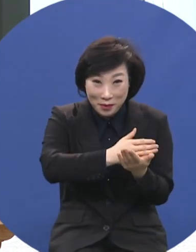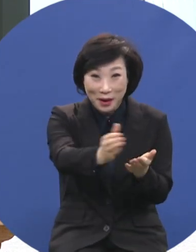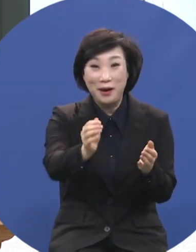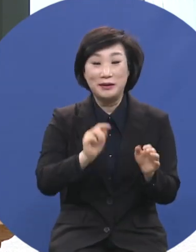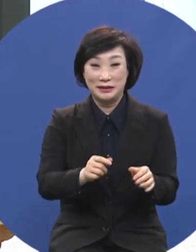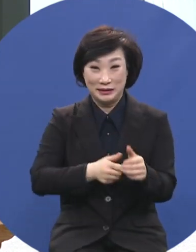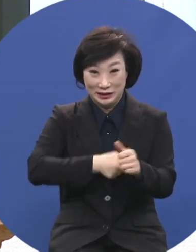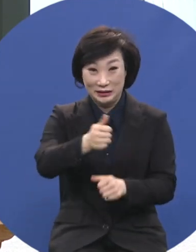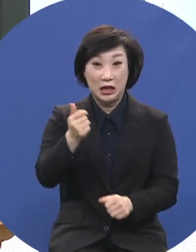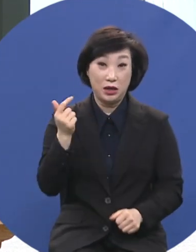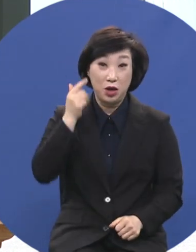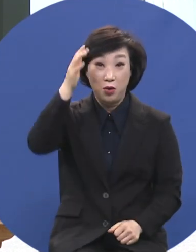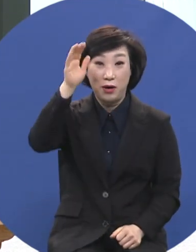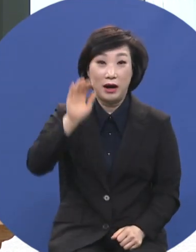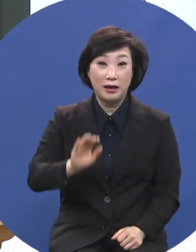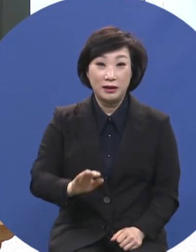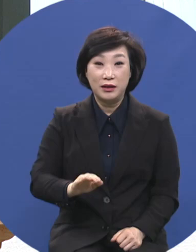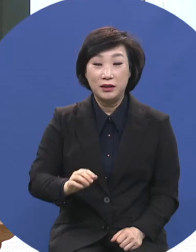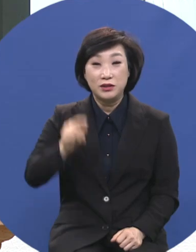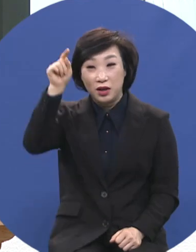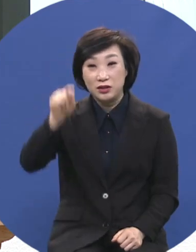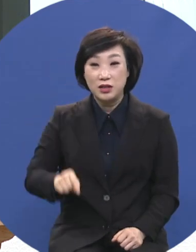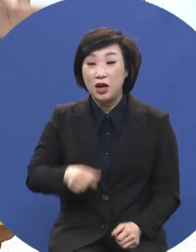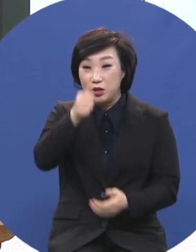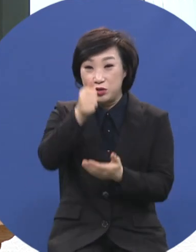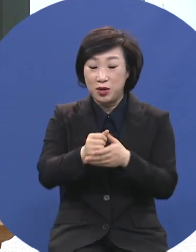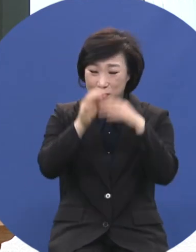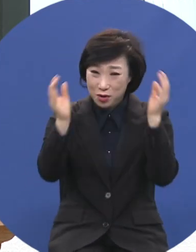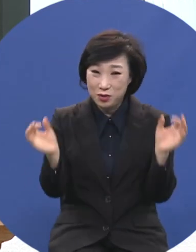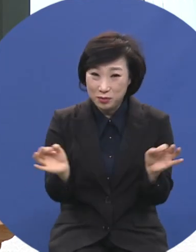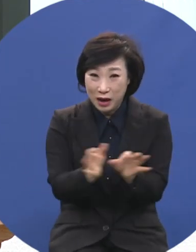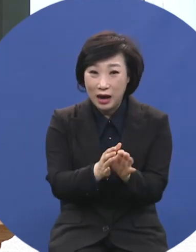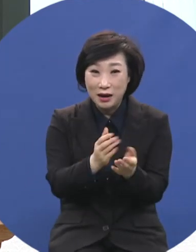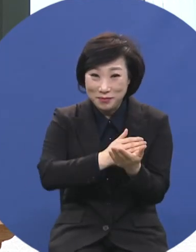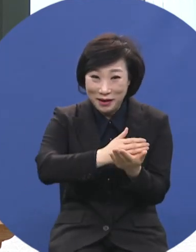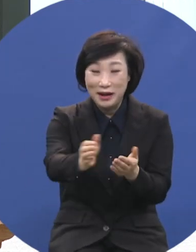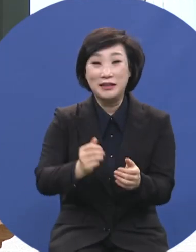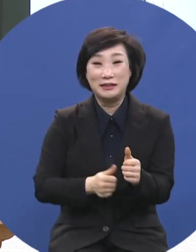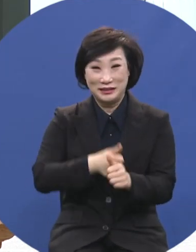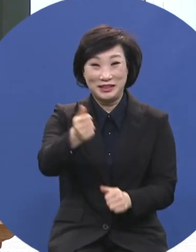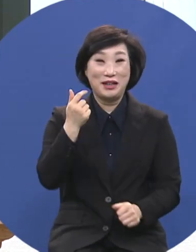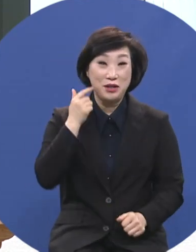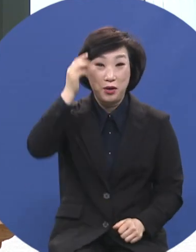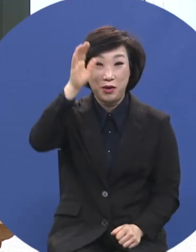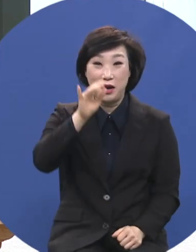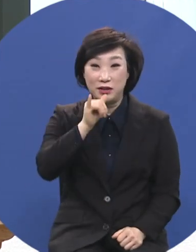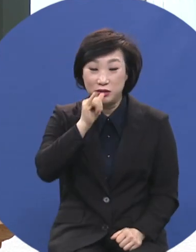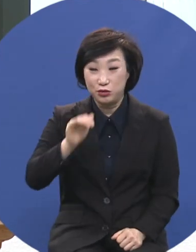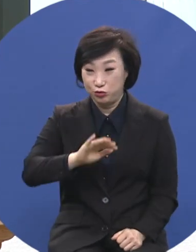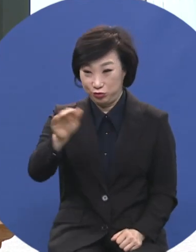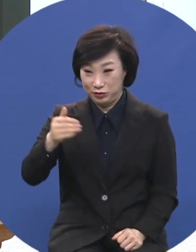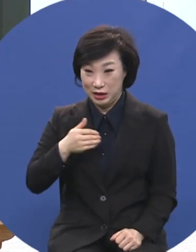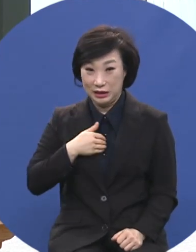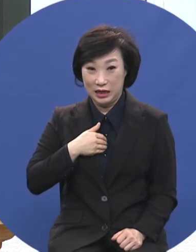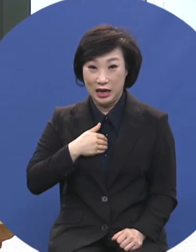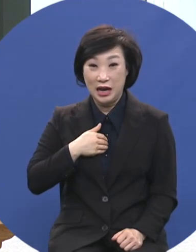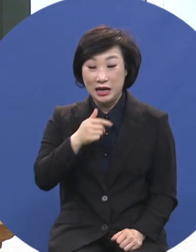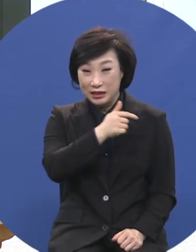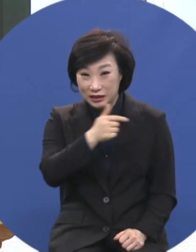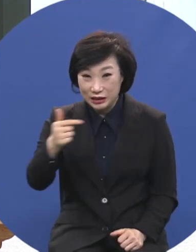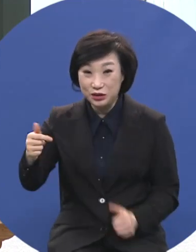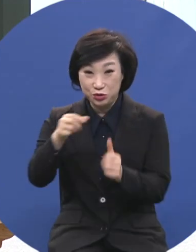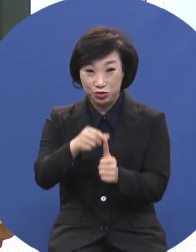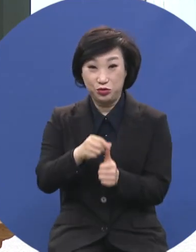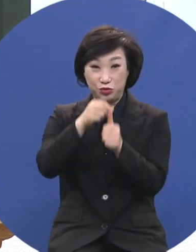멸하시는 승리의 영광, 우주의 죄를 파괴하시는 승리의 영광, 우리에게는 큰